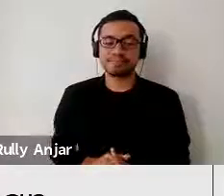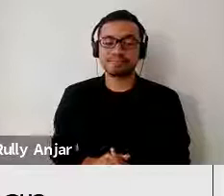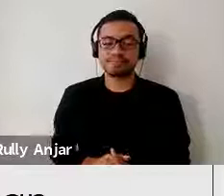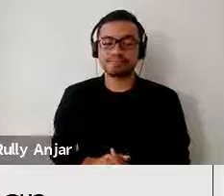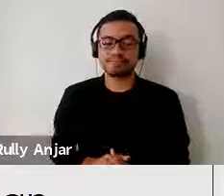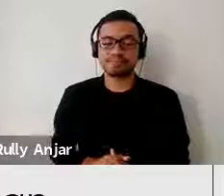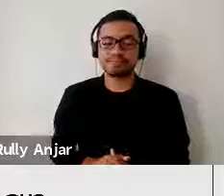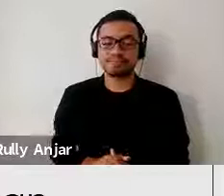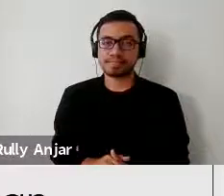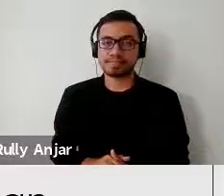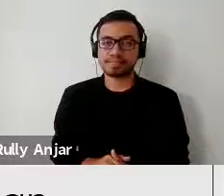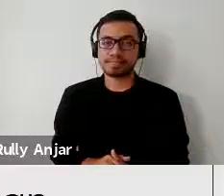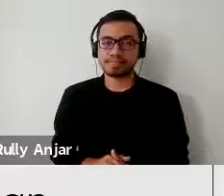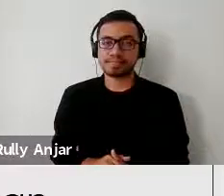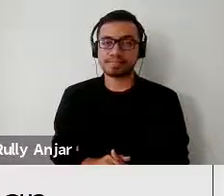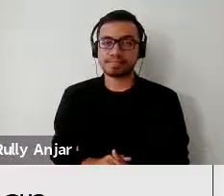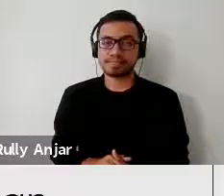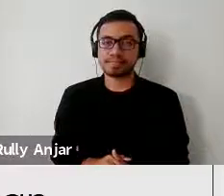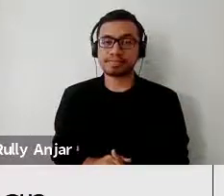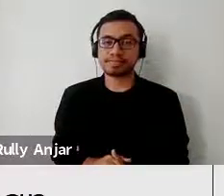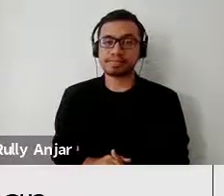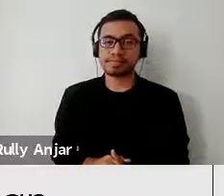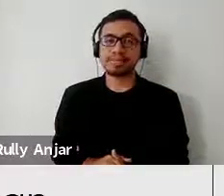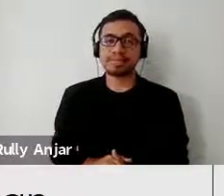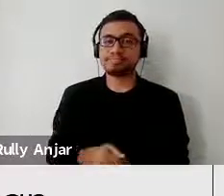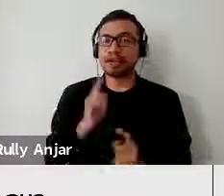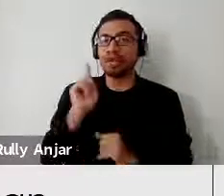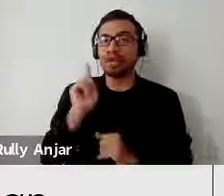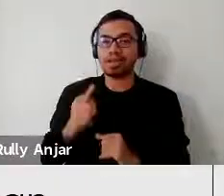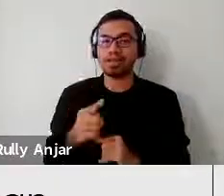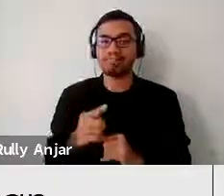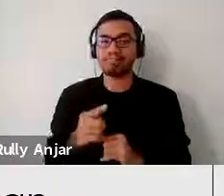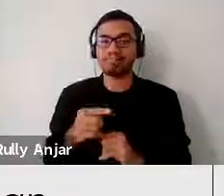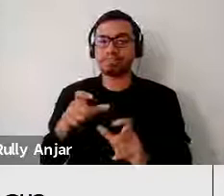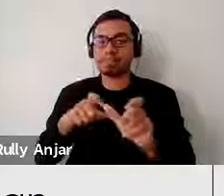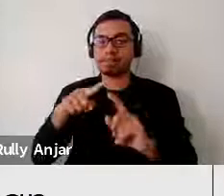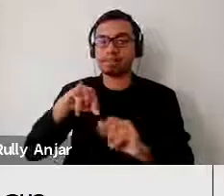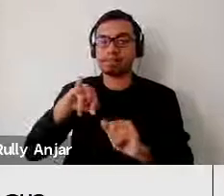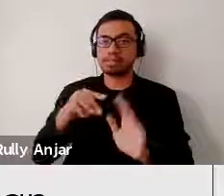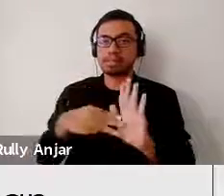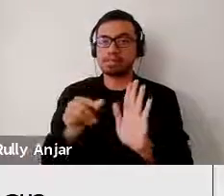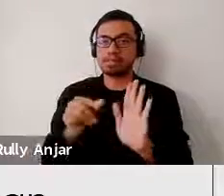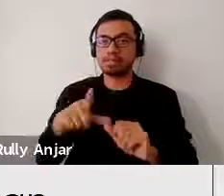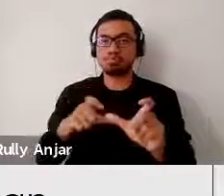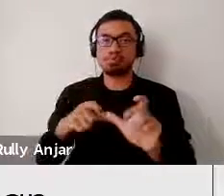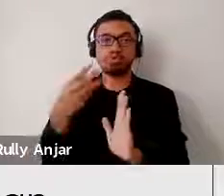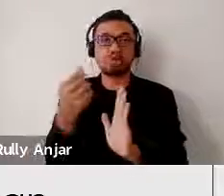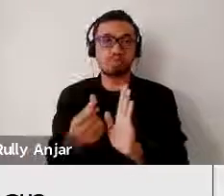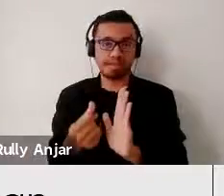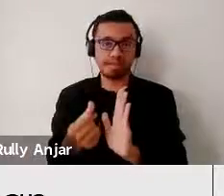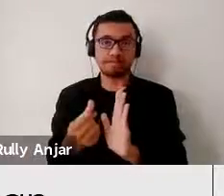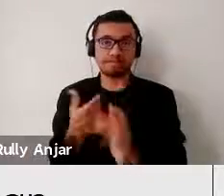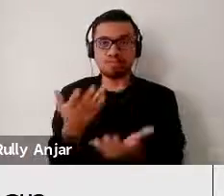ada stimulus dari sisi ekonomi, tentu saja proses recovery ini akan berjalan lebih